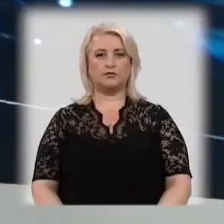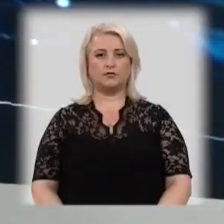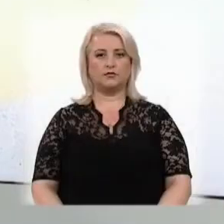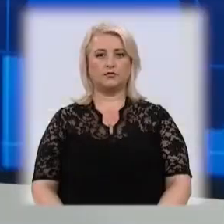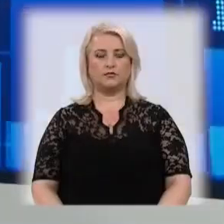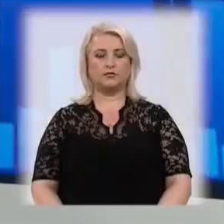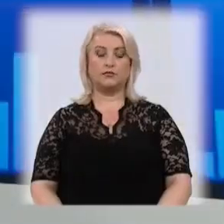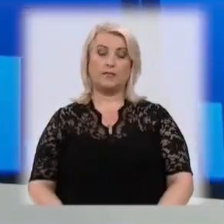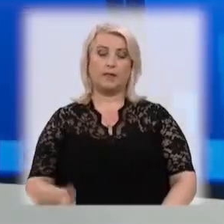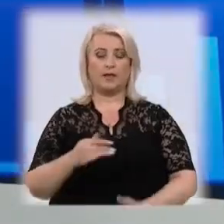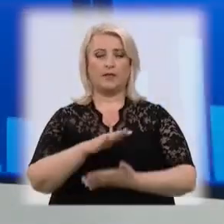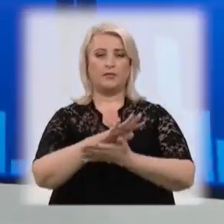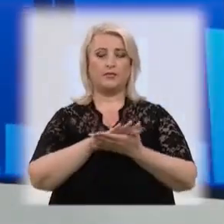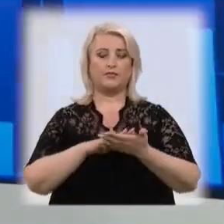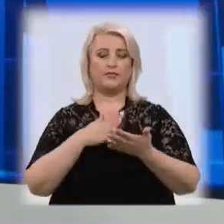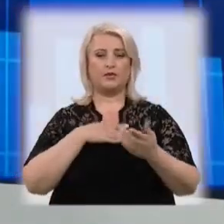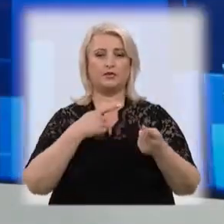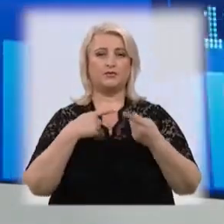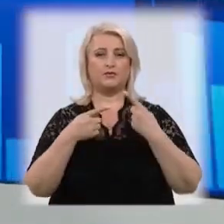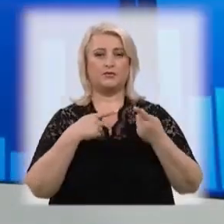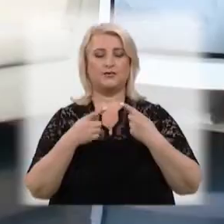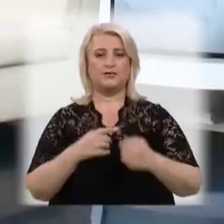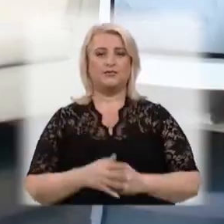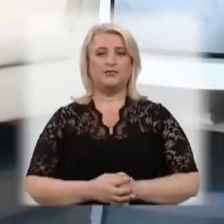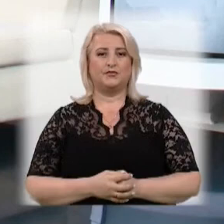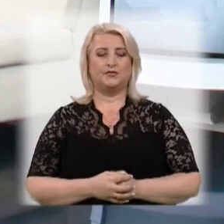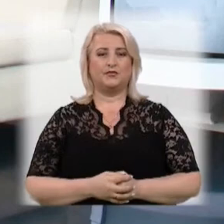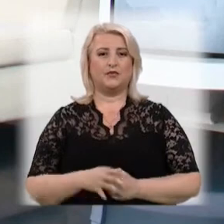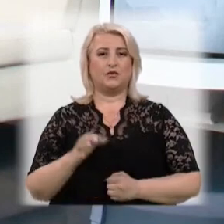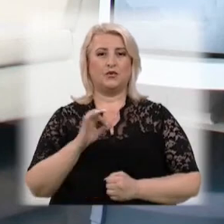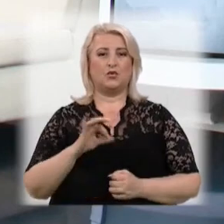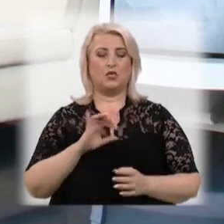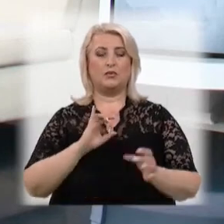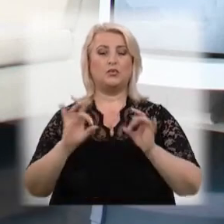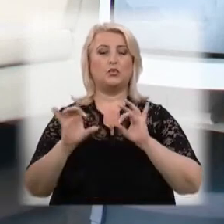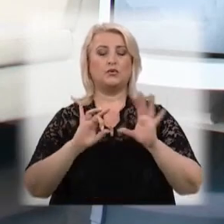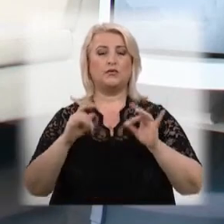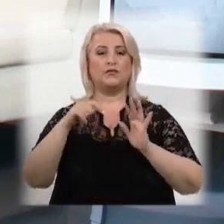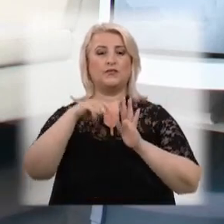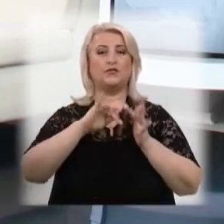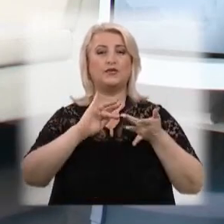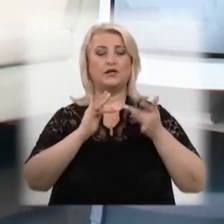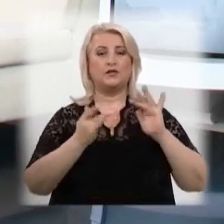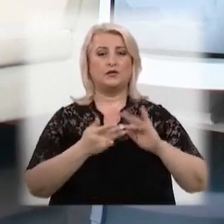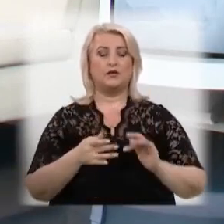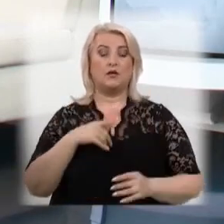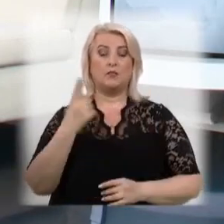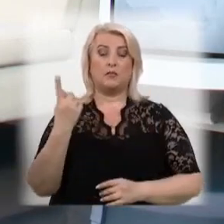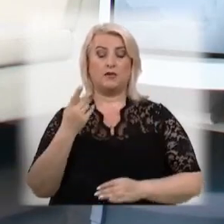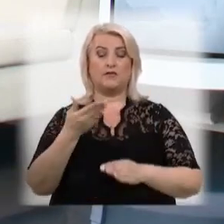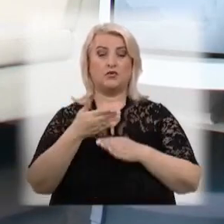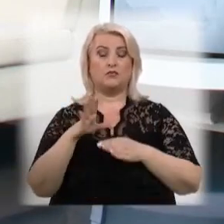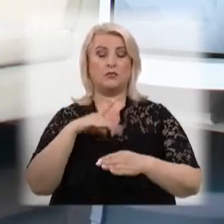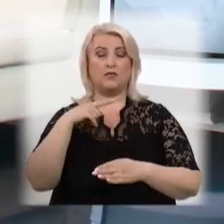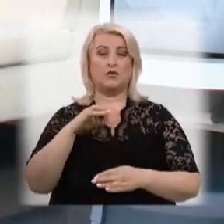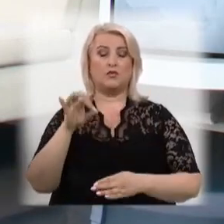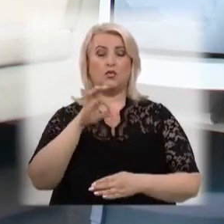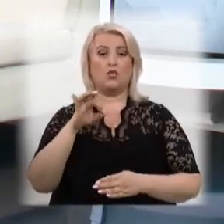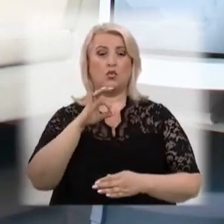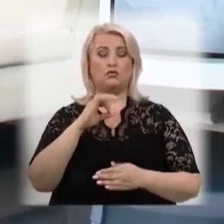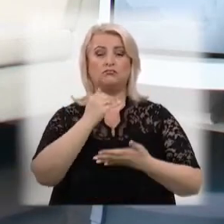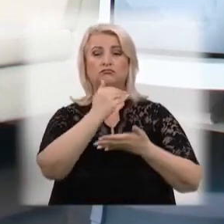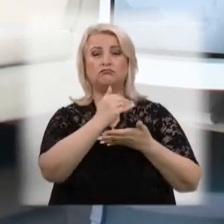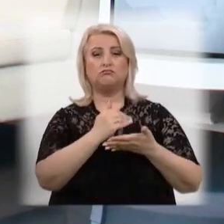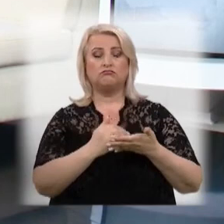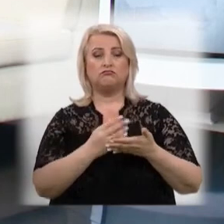pfai continuăm discuția noastră cu Dumitru Tarzan despre publicitate digitală am vorbit în prima parte despre tot ce înseamnă structura